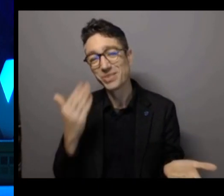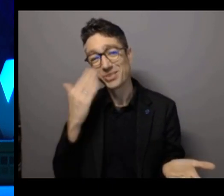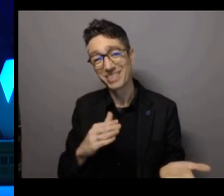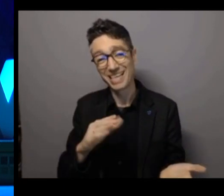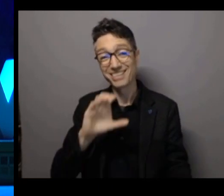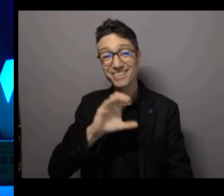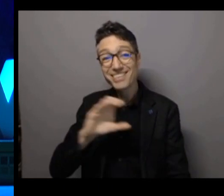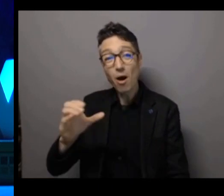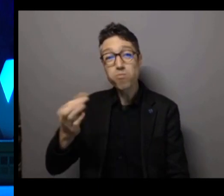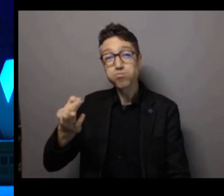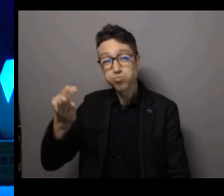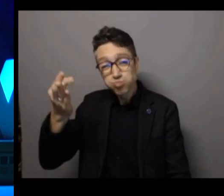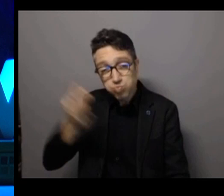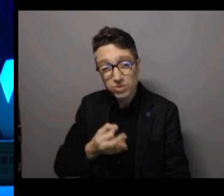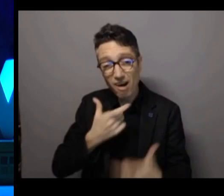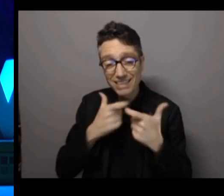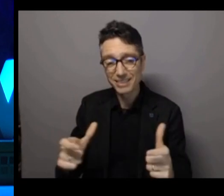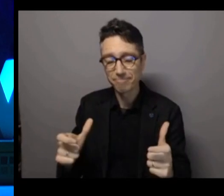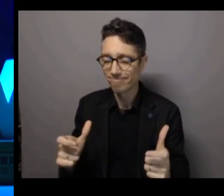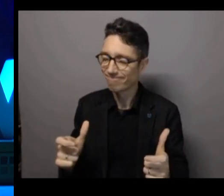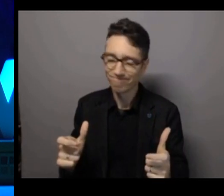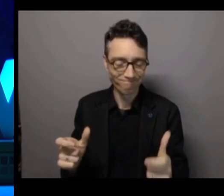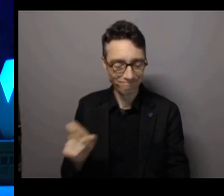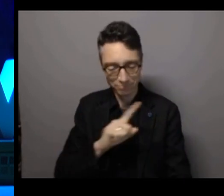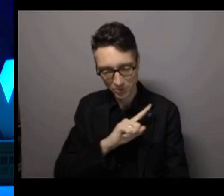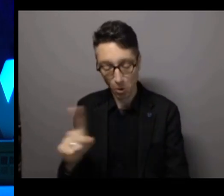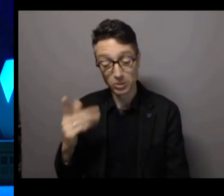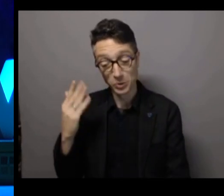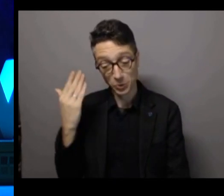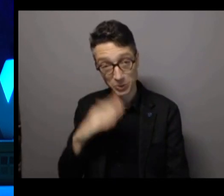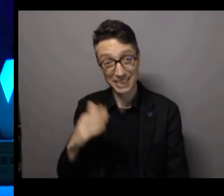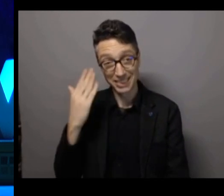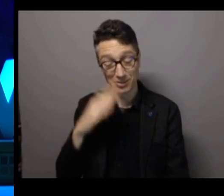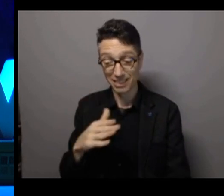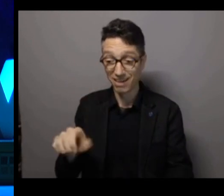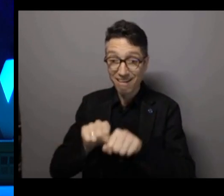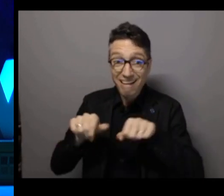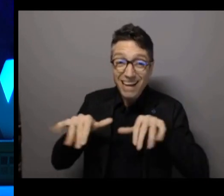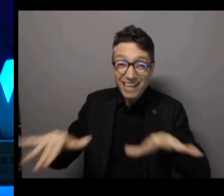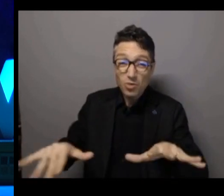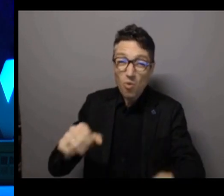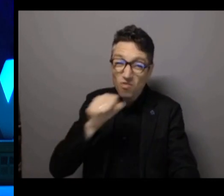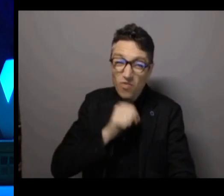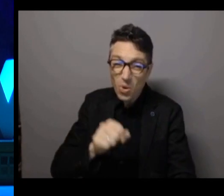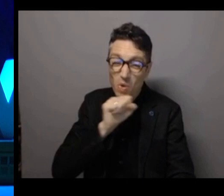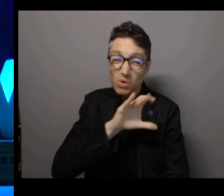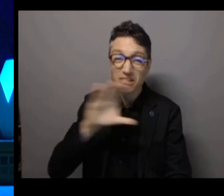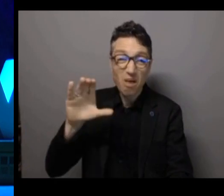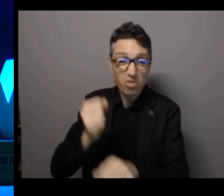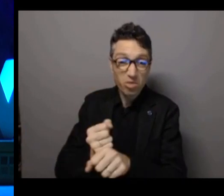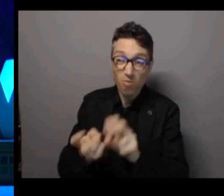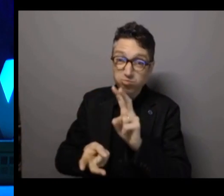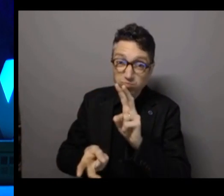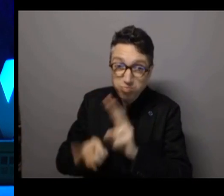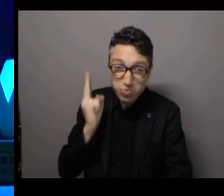cela. Je le dis très souvent, c'est bien sûr un vieux réseau qui date de plus de 100 ans et qu'il va falloir malgré tout